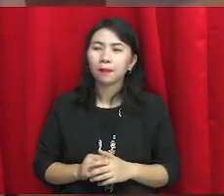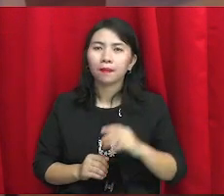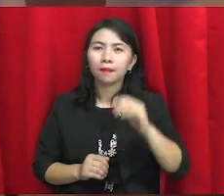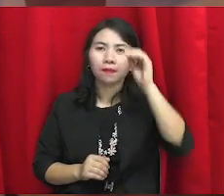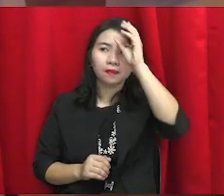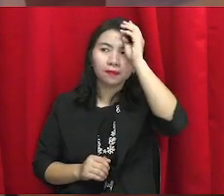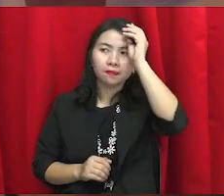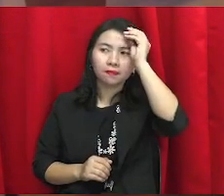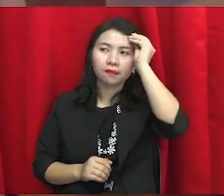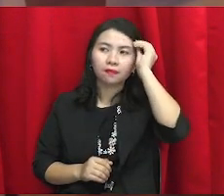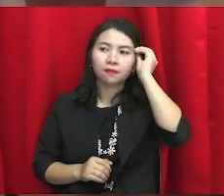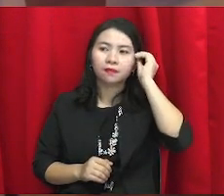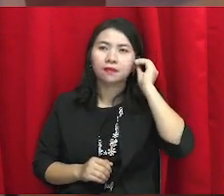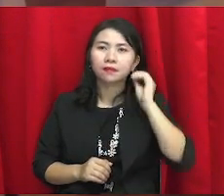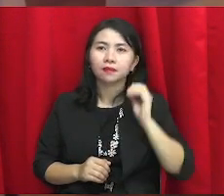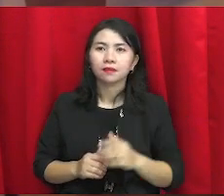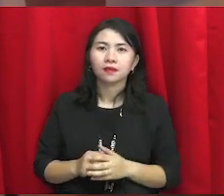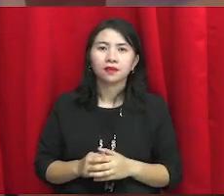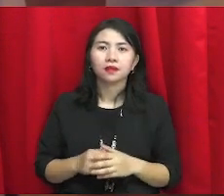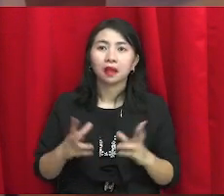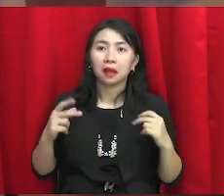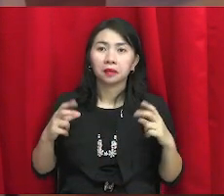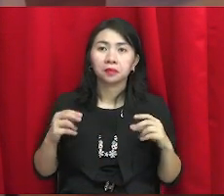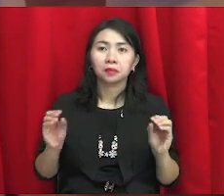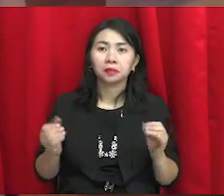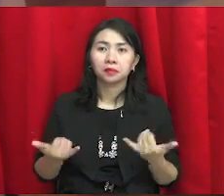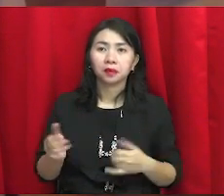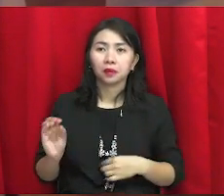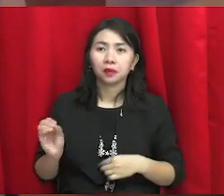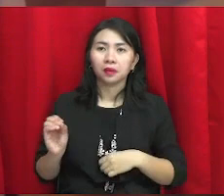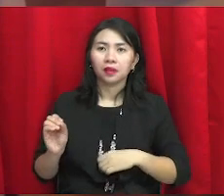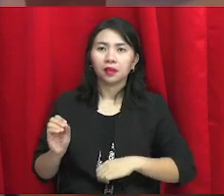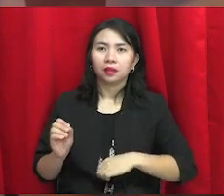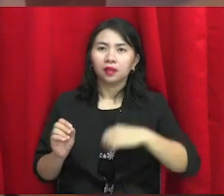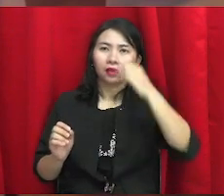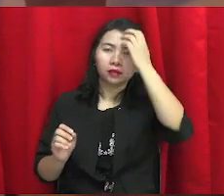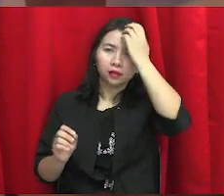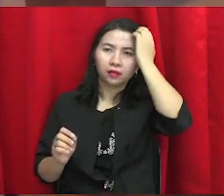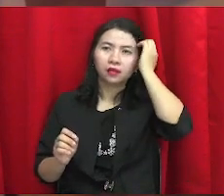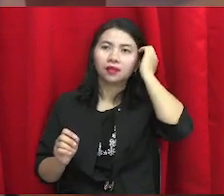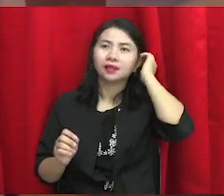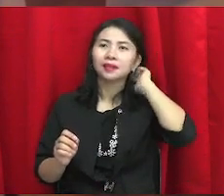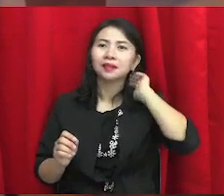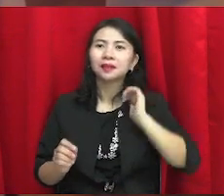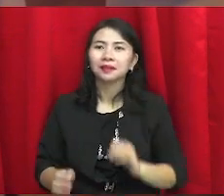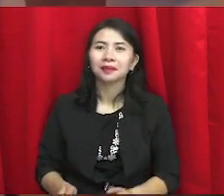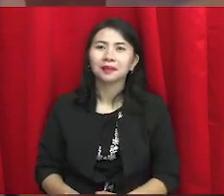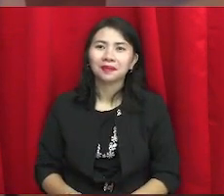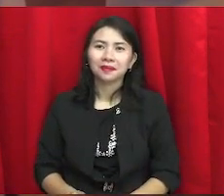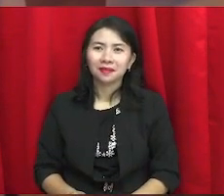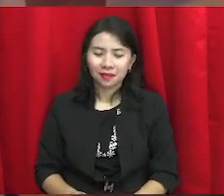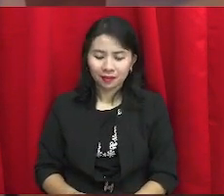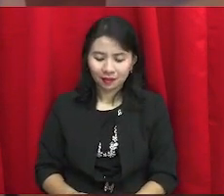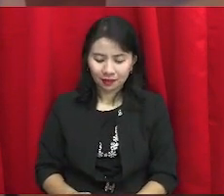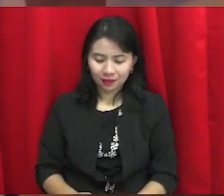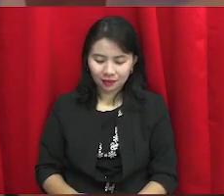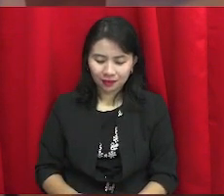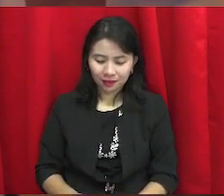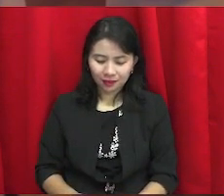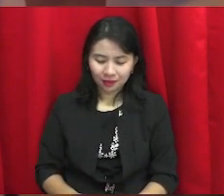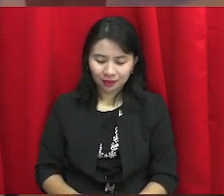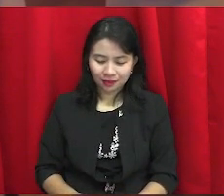mapakinggan. Holiday naman po, Pastor. Holiday naman. Oh, holiday naman lang po. Hindi, mas sayang po si Ma'am Zyko. Kasi kailan po siya nakapagpunta dito